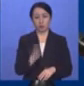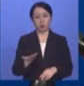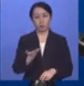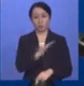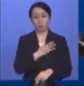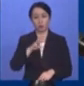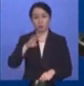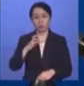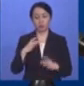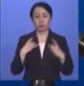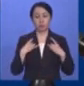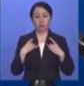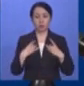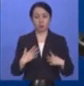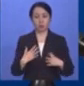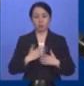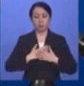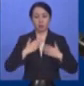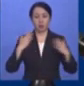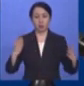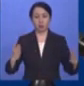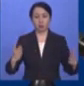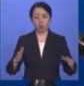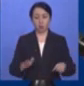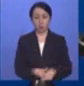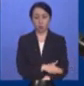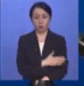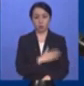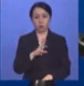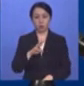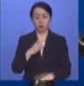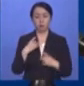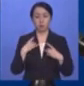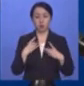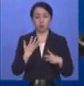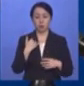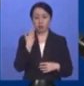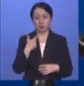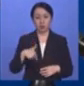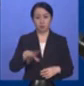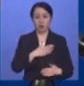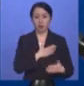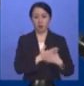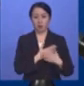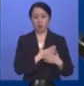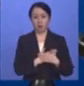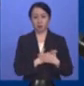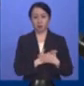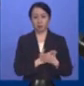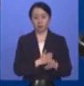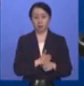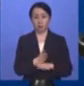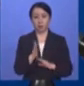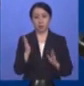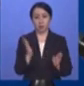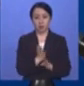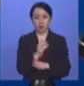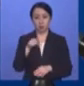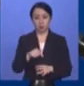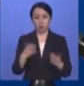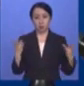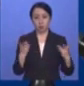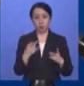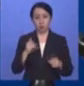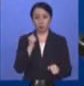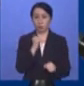нас майские праздники, большие длинные майские выходные, когда все... Очень активно, когда люди выдвинутся на природу. Здесь нужно всем